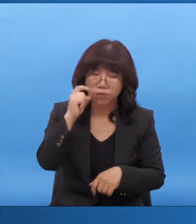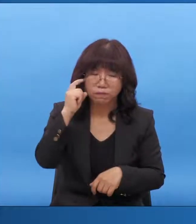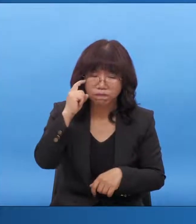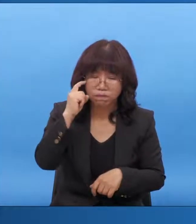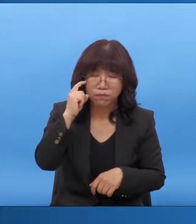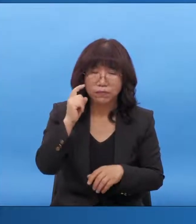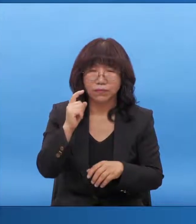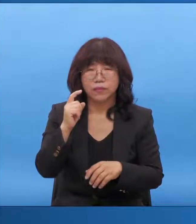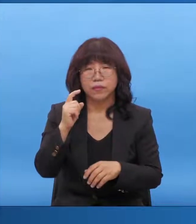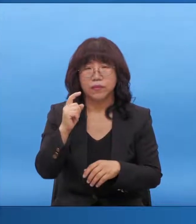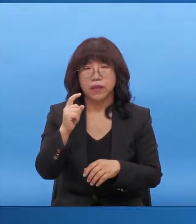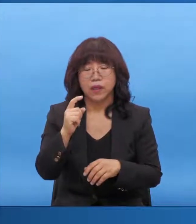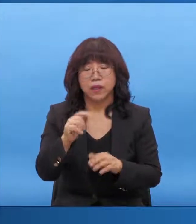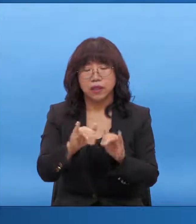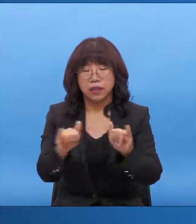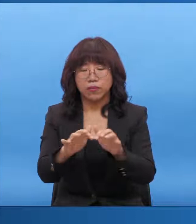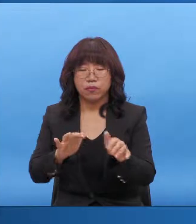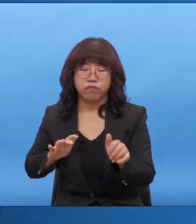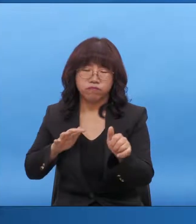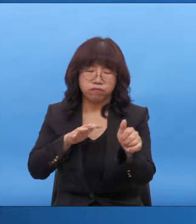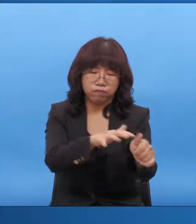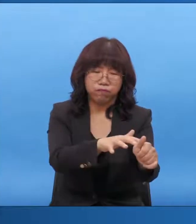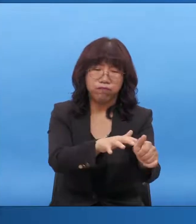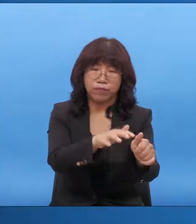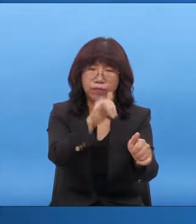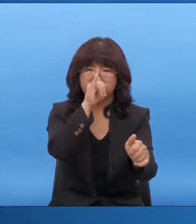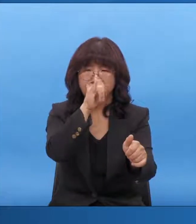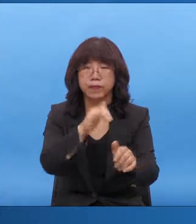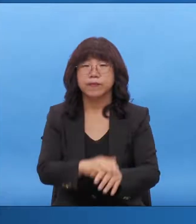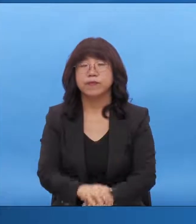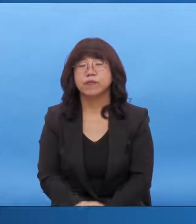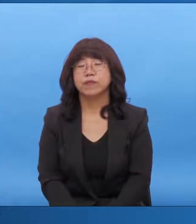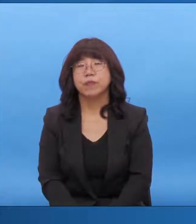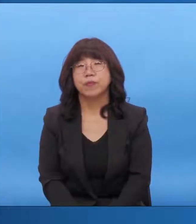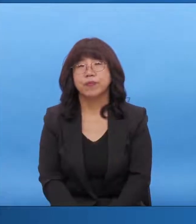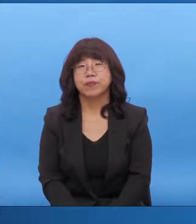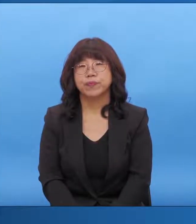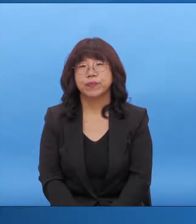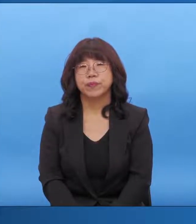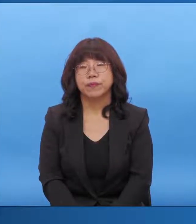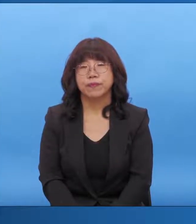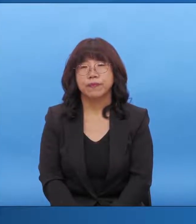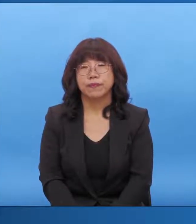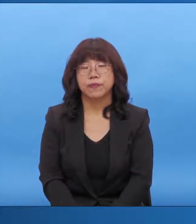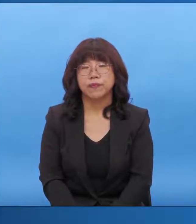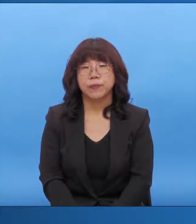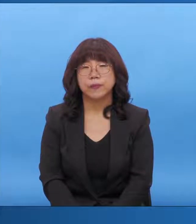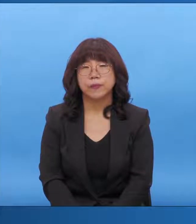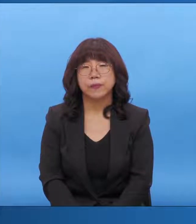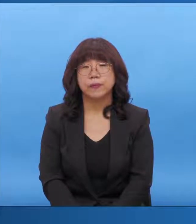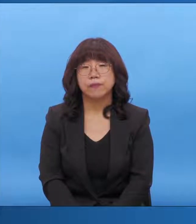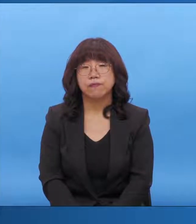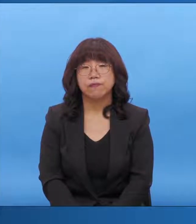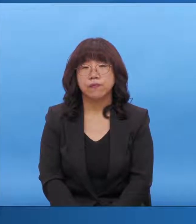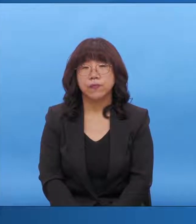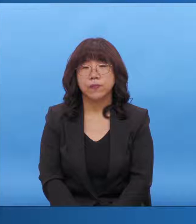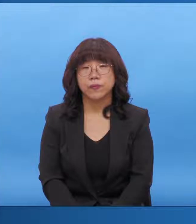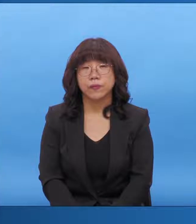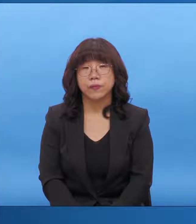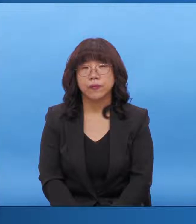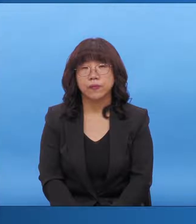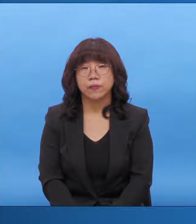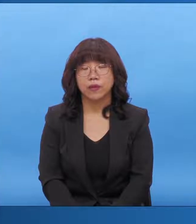때문에요. 일을 막 가는 거예요. And of course, because they don't know, the people at the church, they keep continually do this. 사실 이거 되도록